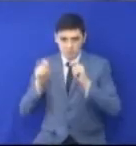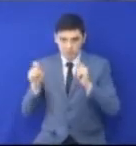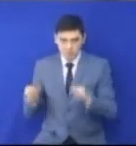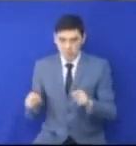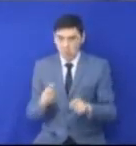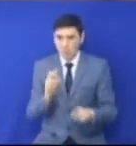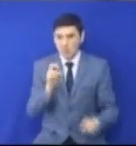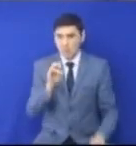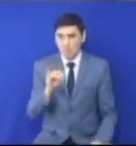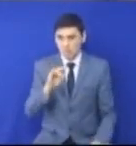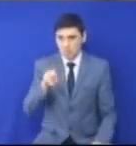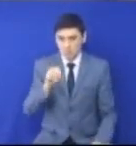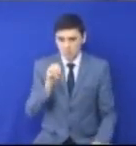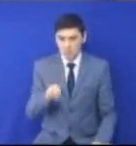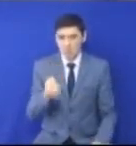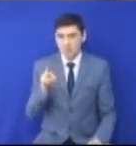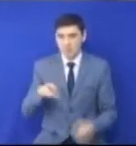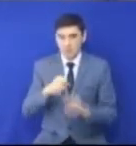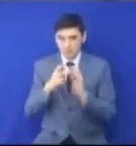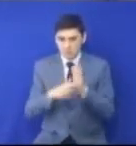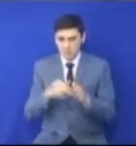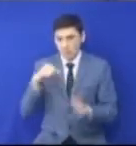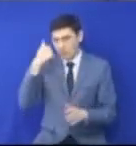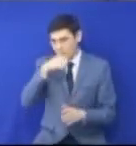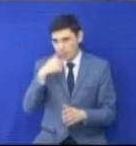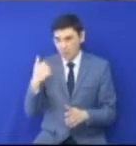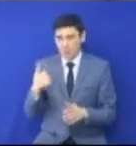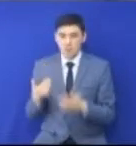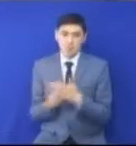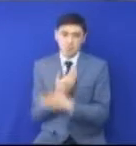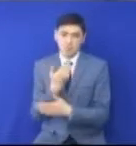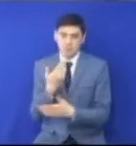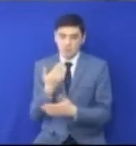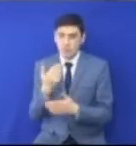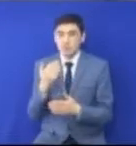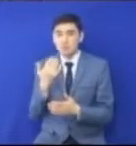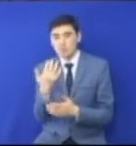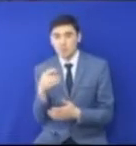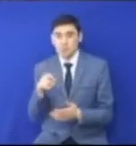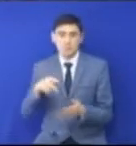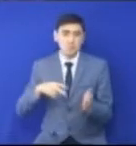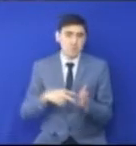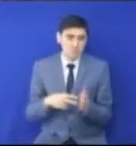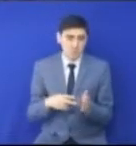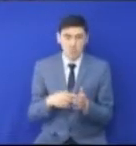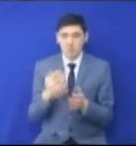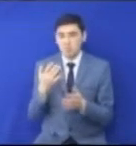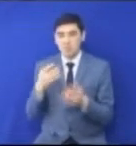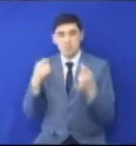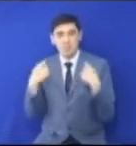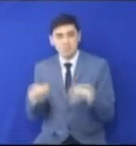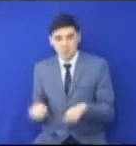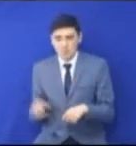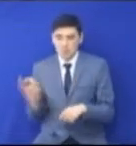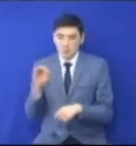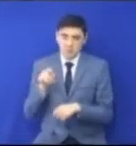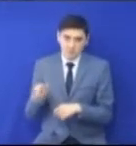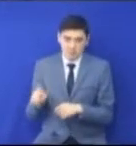бюджет, 18 жылға бюджет бекілгенде қаражат бөлінді қайтадан бағалау жүргізуге. Сондықтан да қазір жаңадан баға